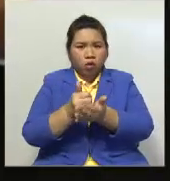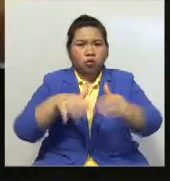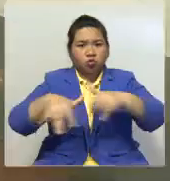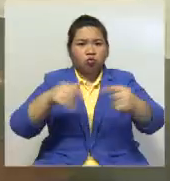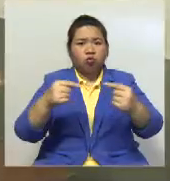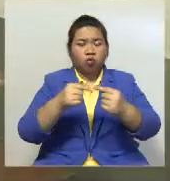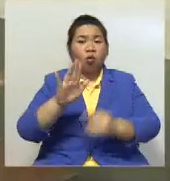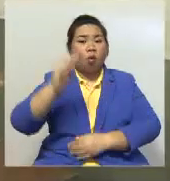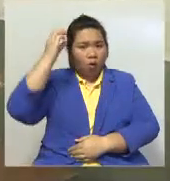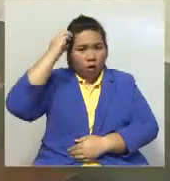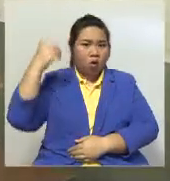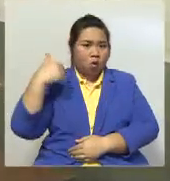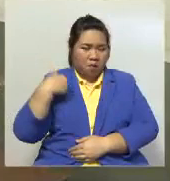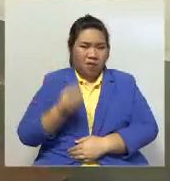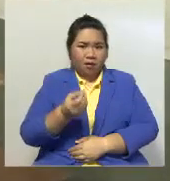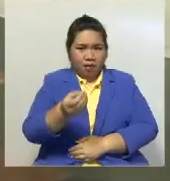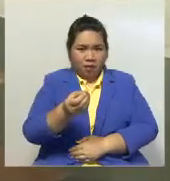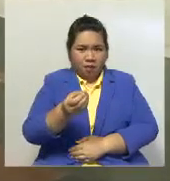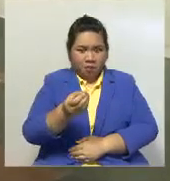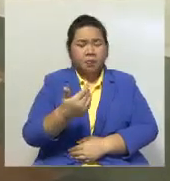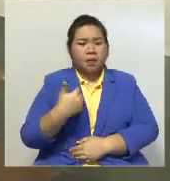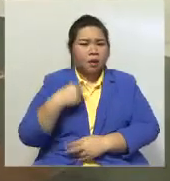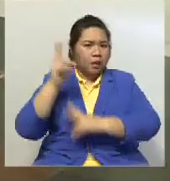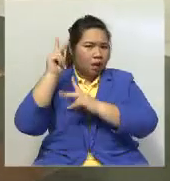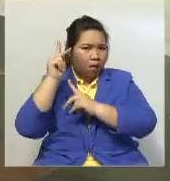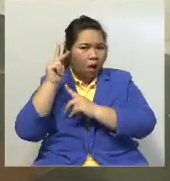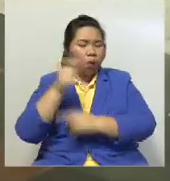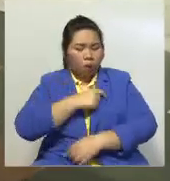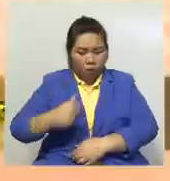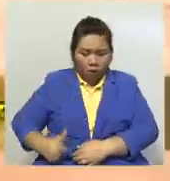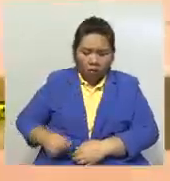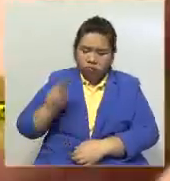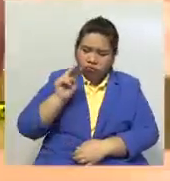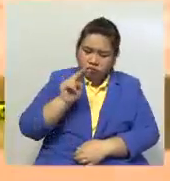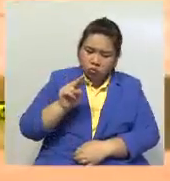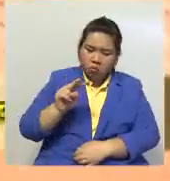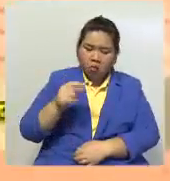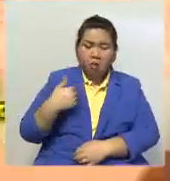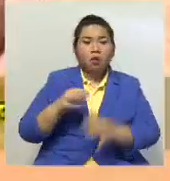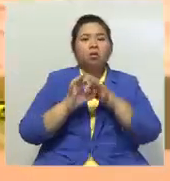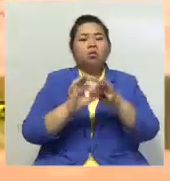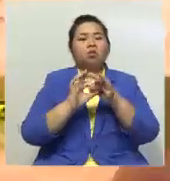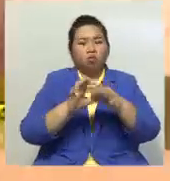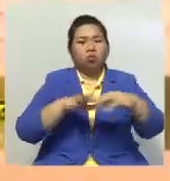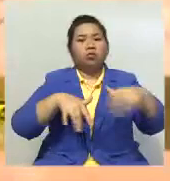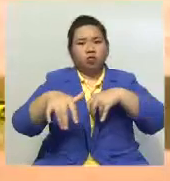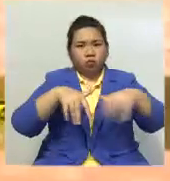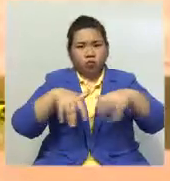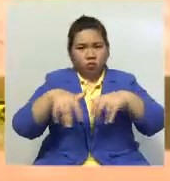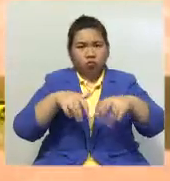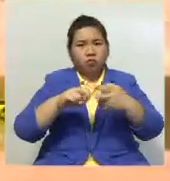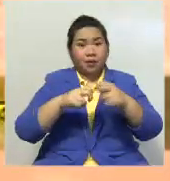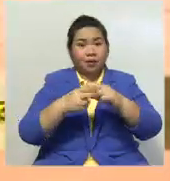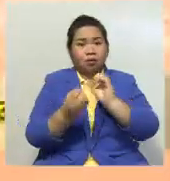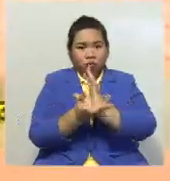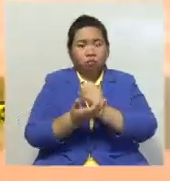นชาวสปป.ลาวอย่างต่อเนื่องค่ะโดยทรงติดตามข่าวแล้วก็ทรงห่วงใยต่อประชาชนชาวลาวที่ได้รับผลกระทบจากเหตุการ